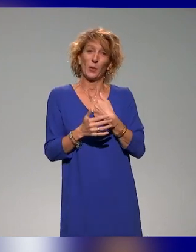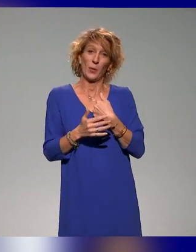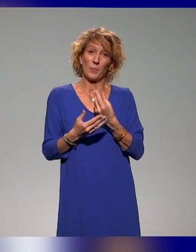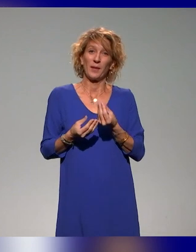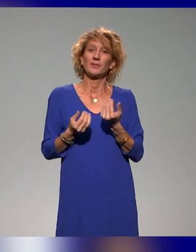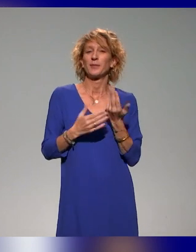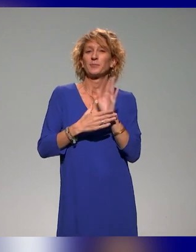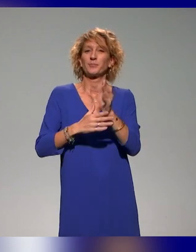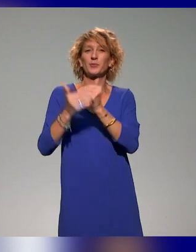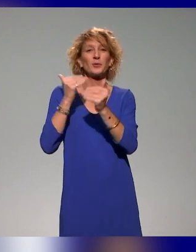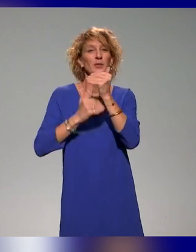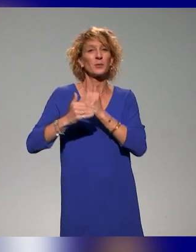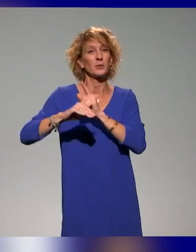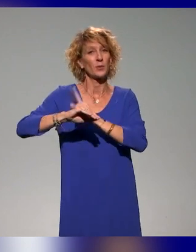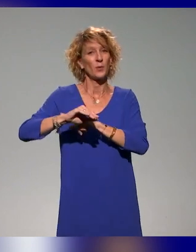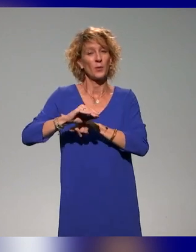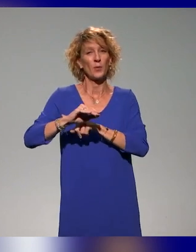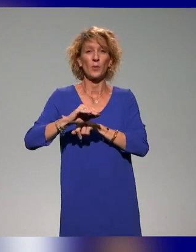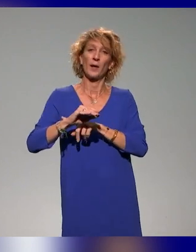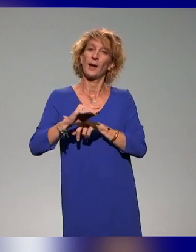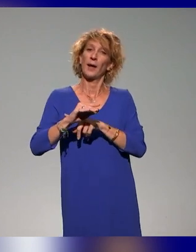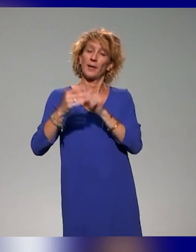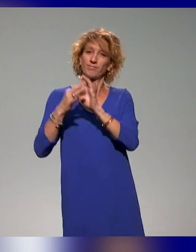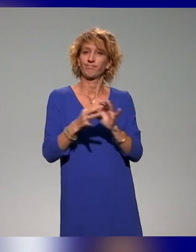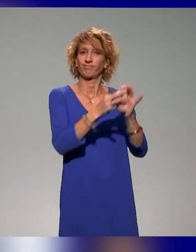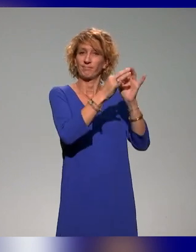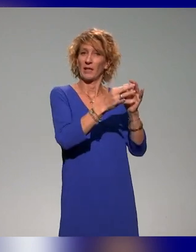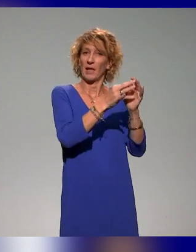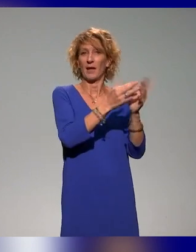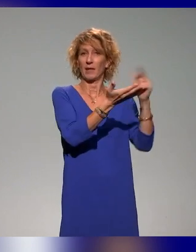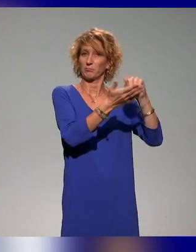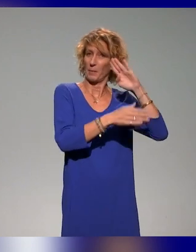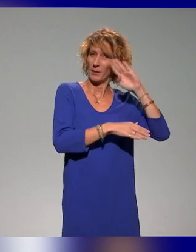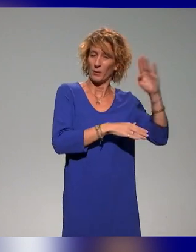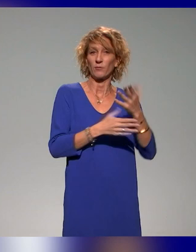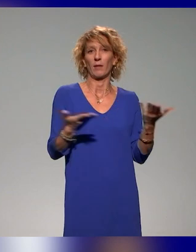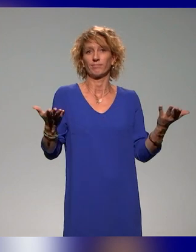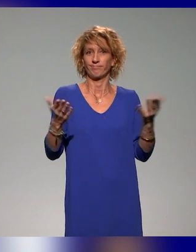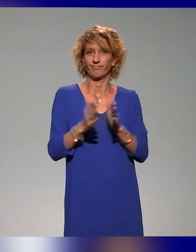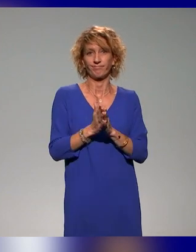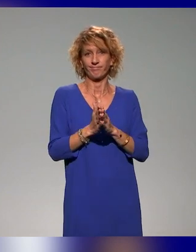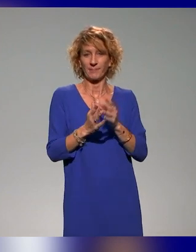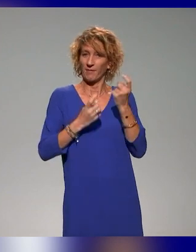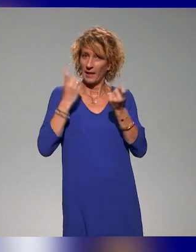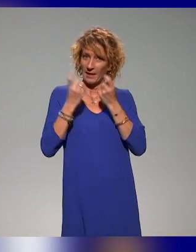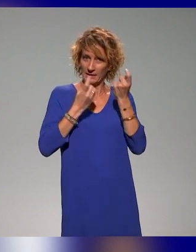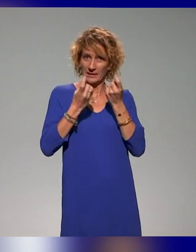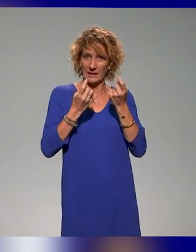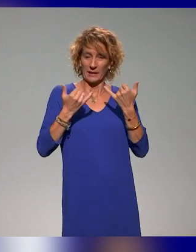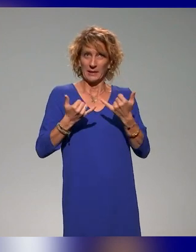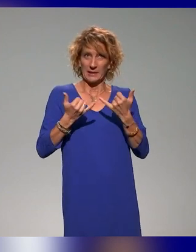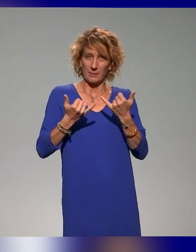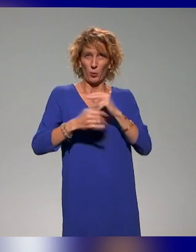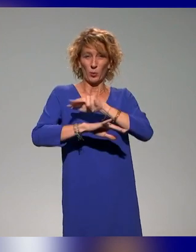le programme, les horaires sur les horaires métropole. C'est dit. À partir de maintenant, on va raisonner 3 heures de moins par rapport à La